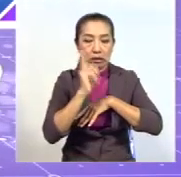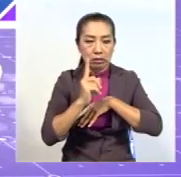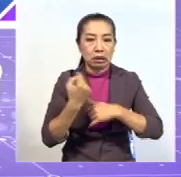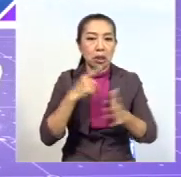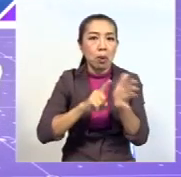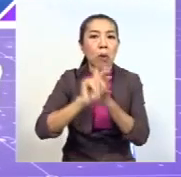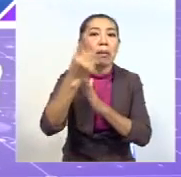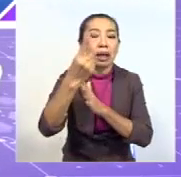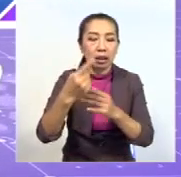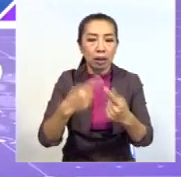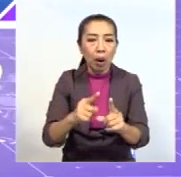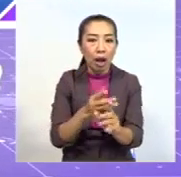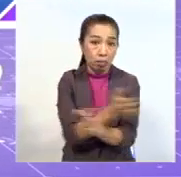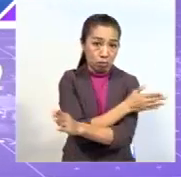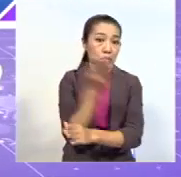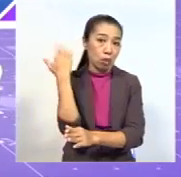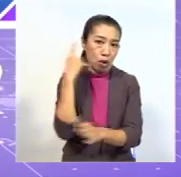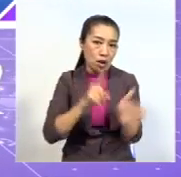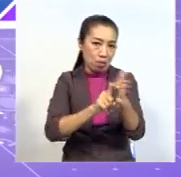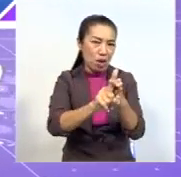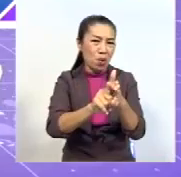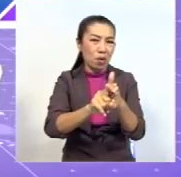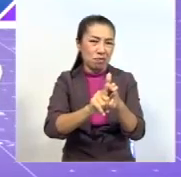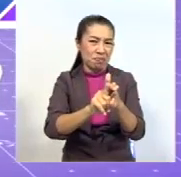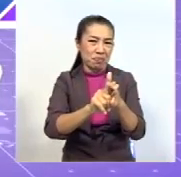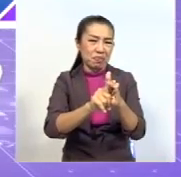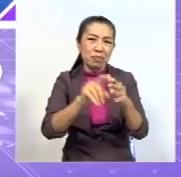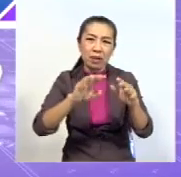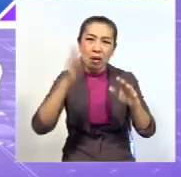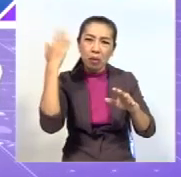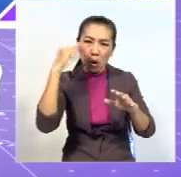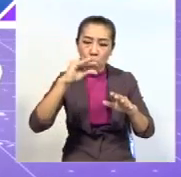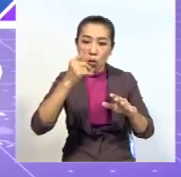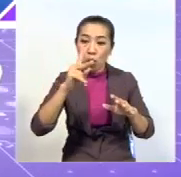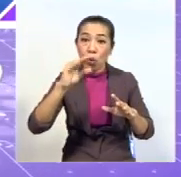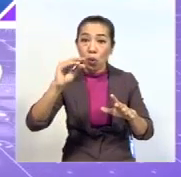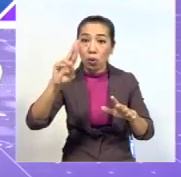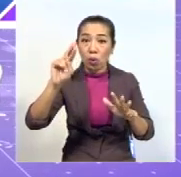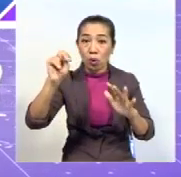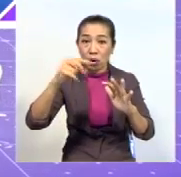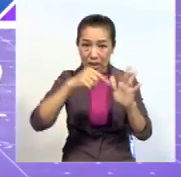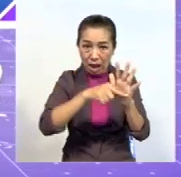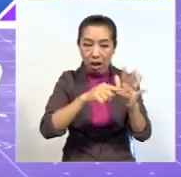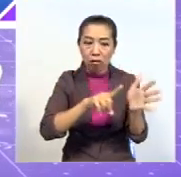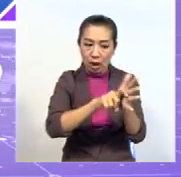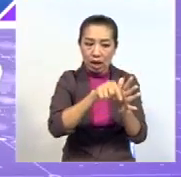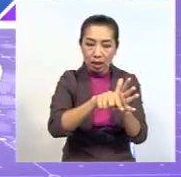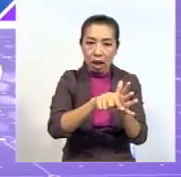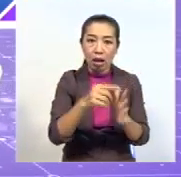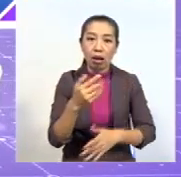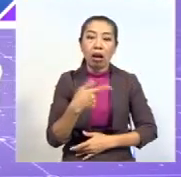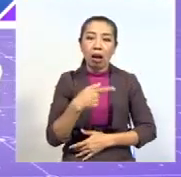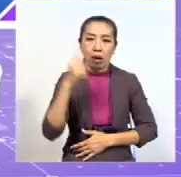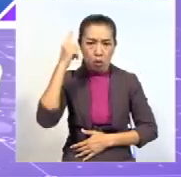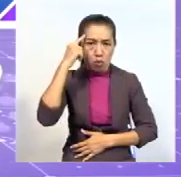ราอาศัยประสบการณ์จากการที่เรารู้จักเชื้อไวรัสโคโรนานะครับแล้วก็ประสบการณ์ที่เราเคยจาก